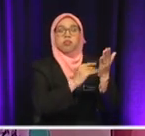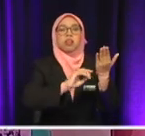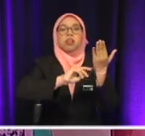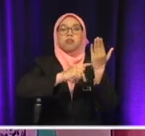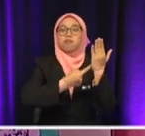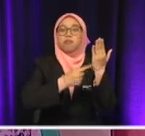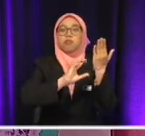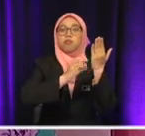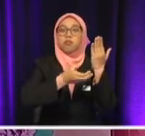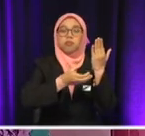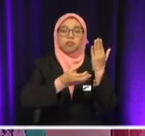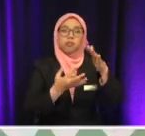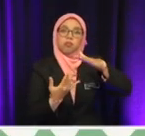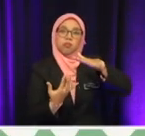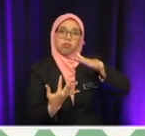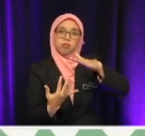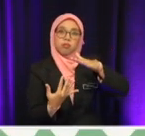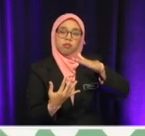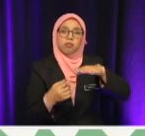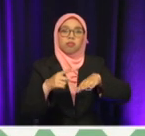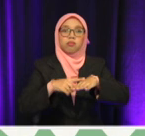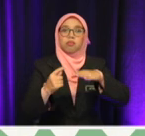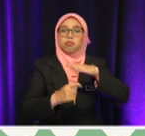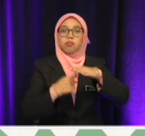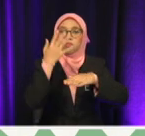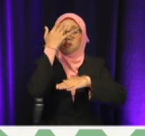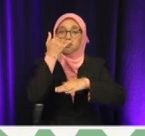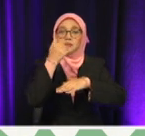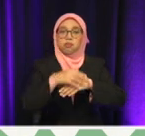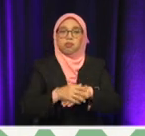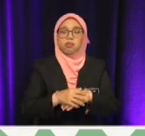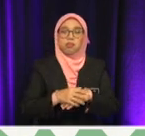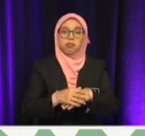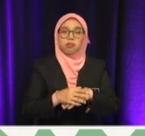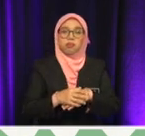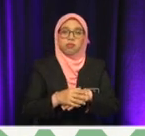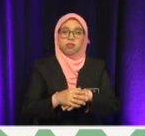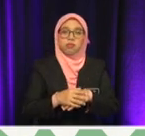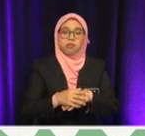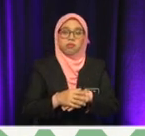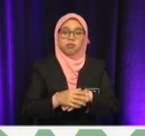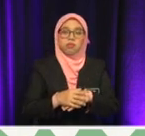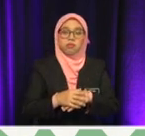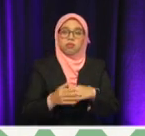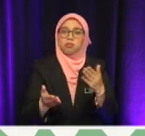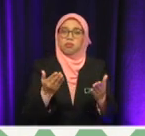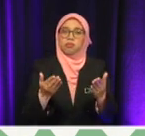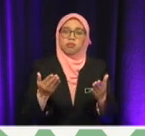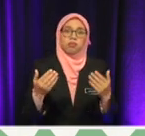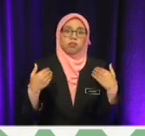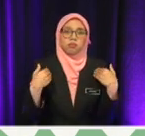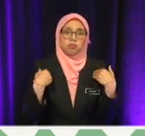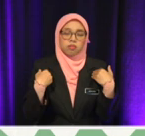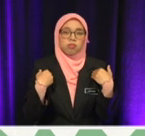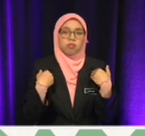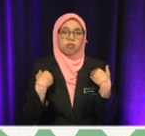situ mungkin boleh berlaku disebabkan pembakaran secara terbuka ataupun litar pintas dalam pendawai elektrik. Cikgu